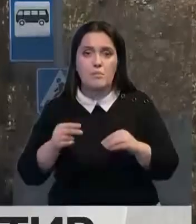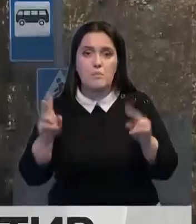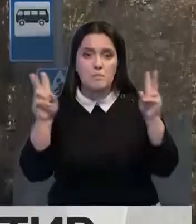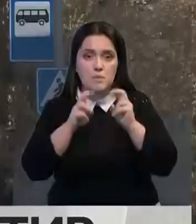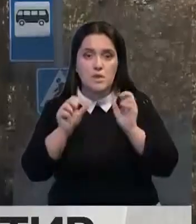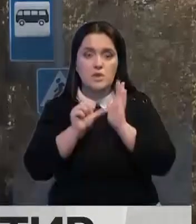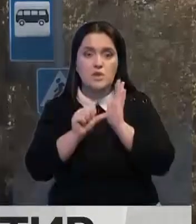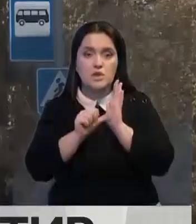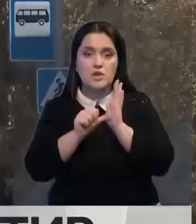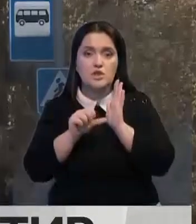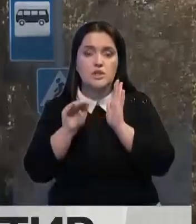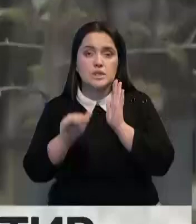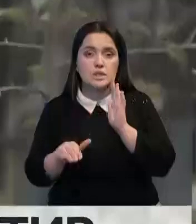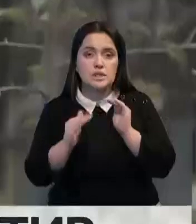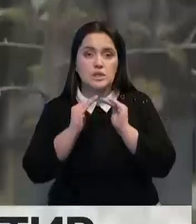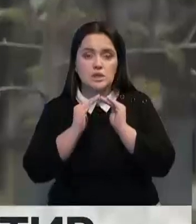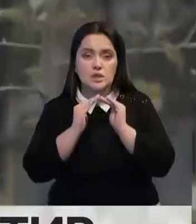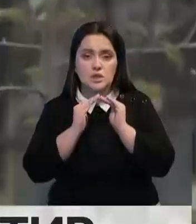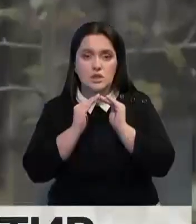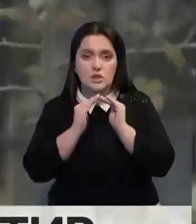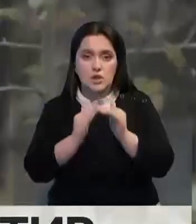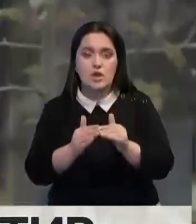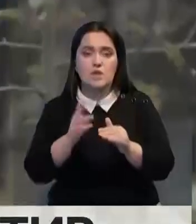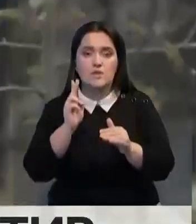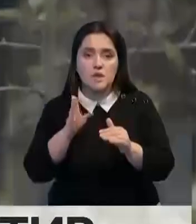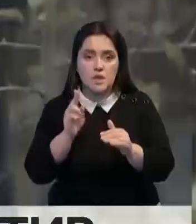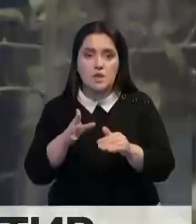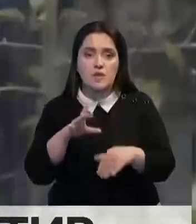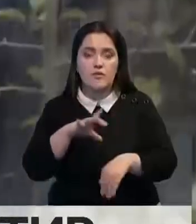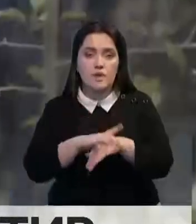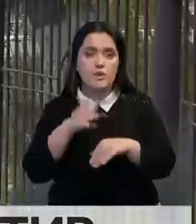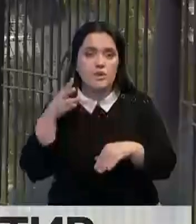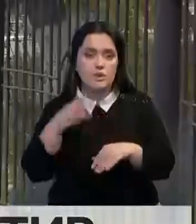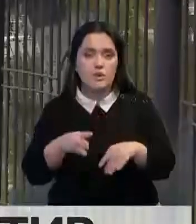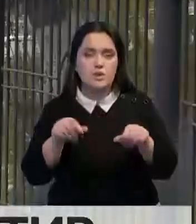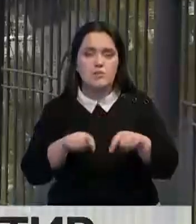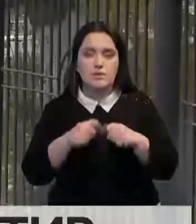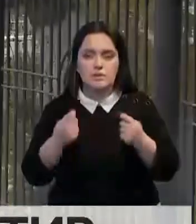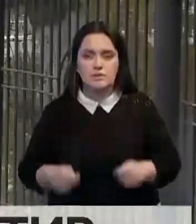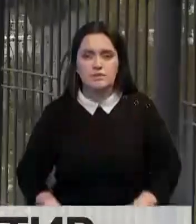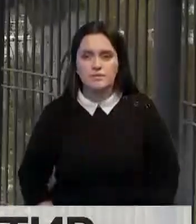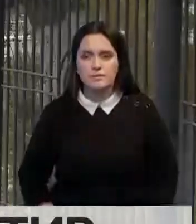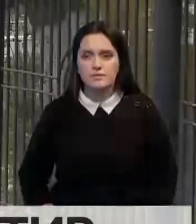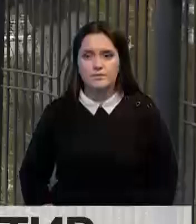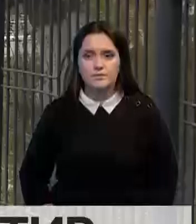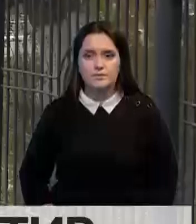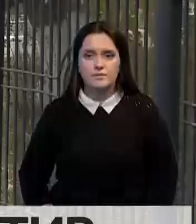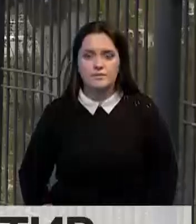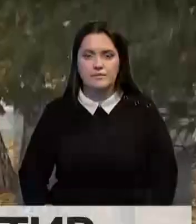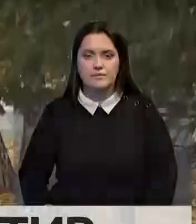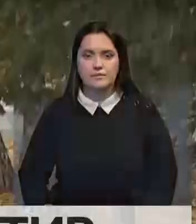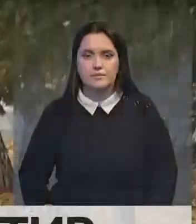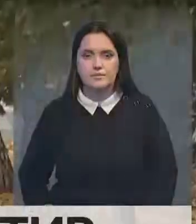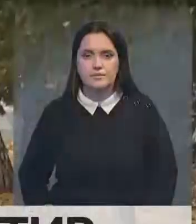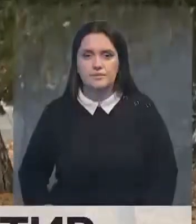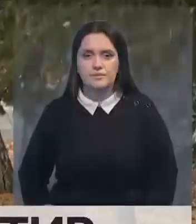порядка провели порядка 60 тысяч домов и квартир, выявили более 3000 правонарушений.